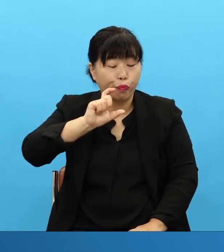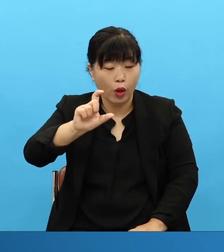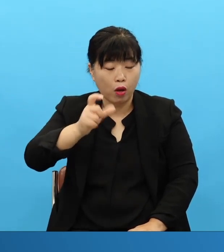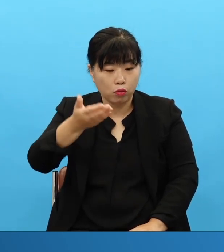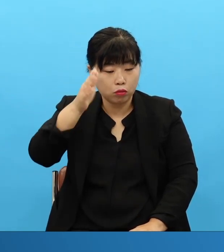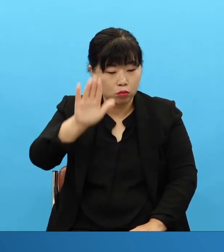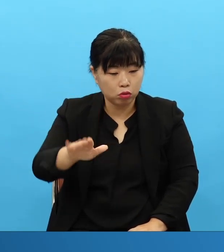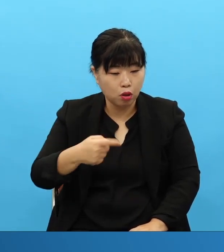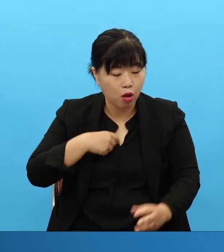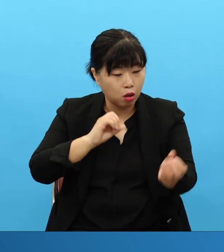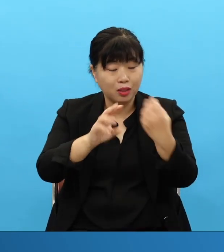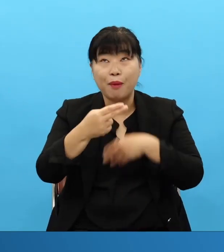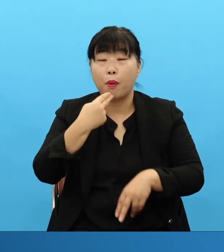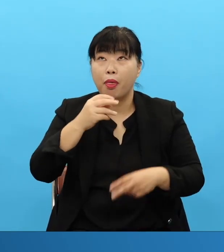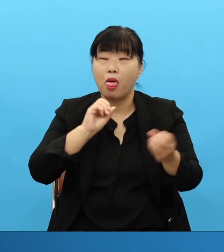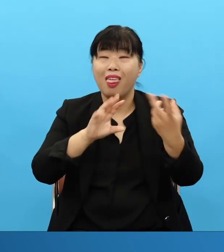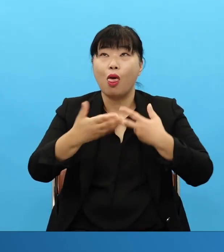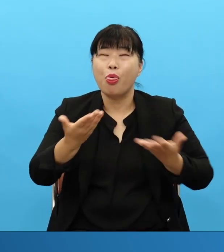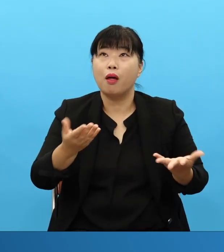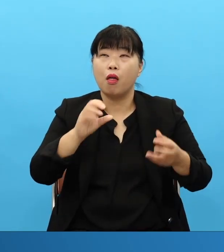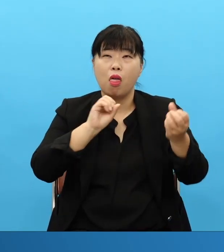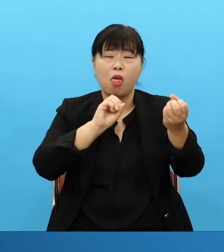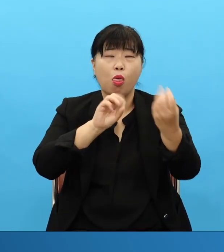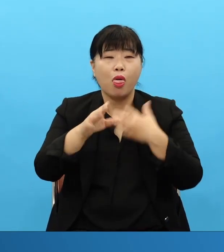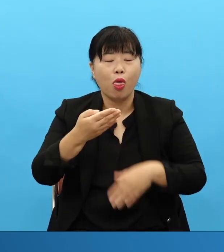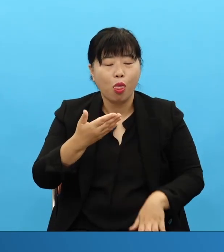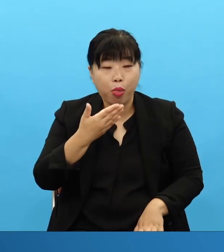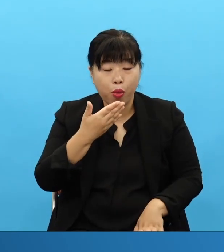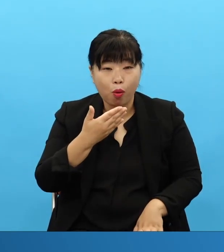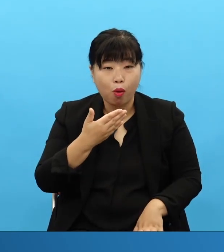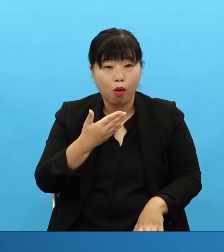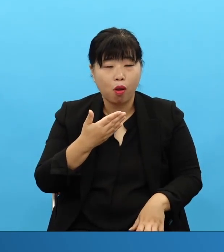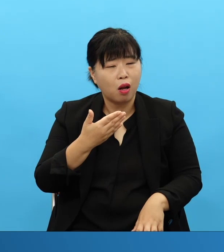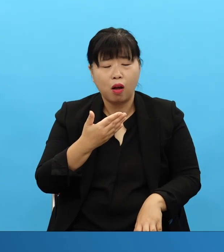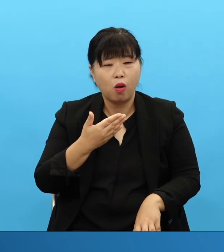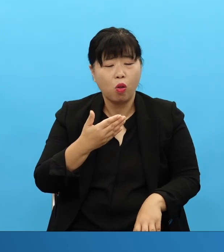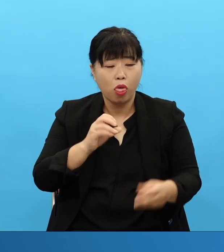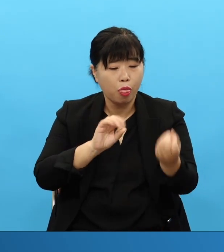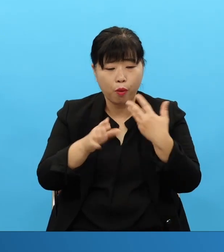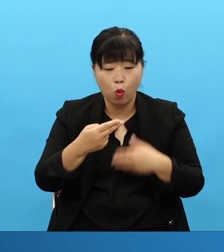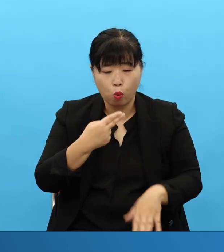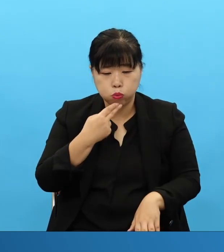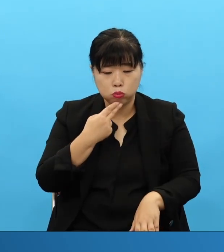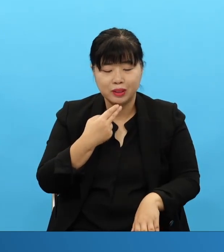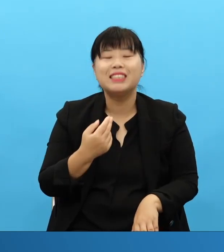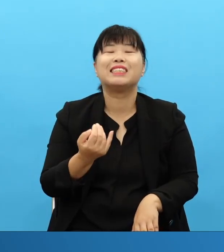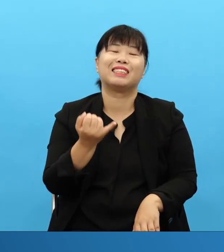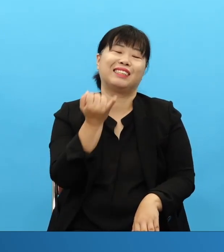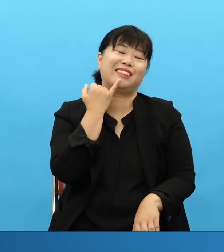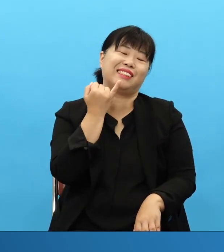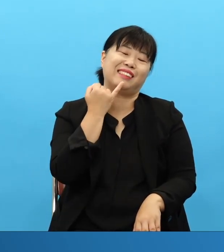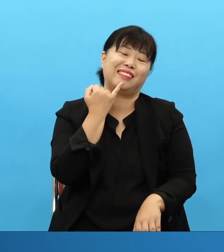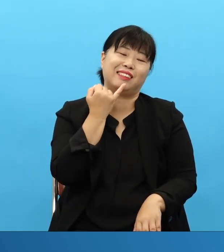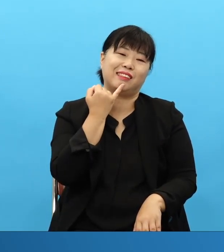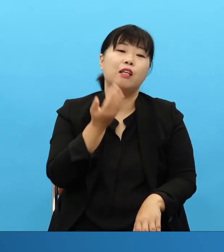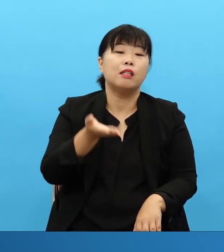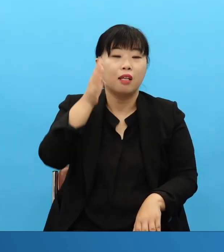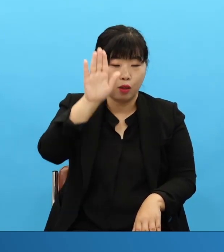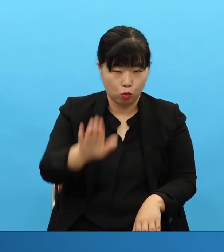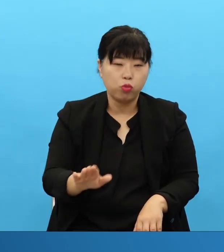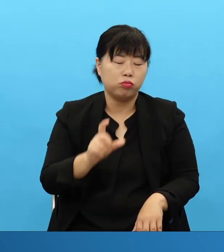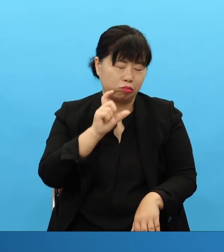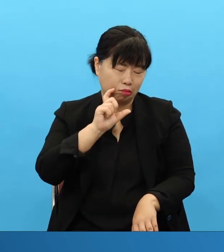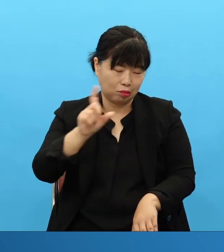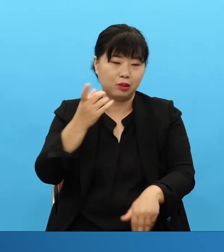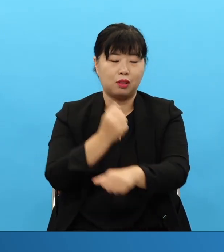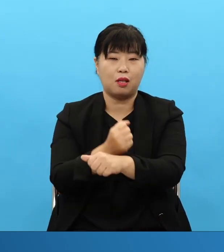것이 회복돼요. But conversely, everything is 엄청난 restored. 겁니다. That's an amazing 이걸 thing. 기도 제목으로 잡고 이러면 딴 거 걱정할 필요 없어. 계속 이 기도만 하세요. And so make this your prayer topic